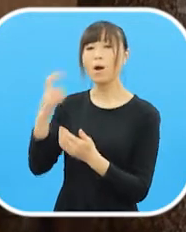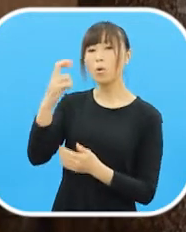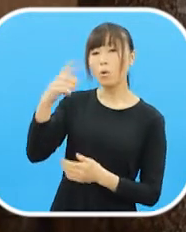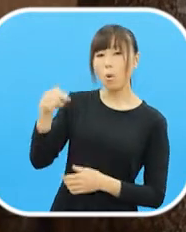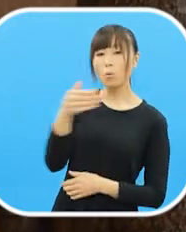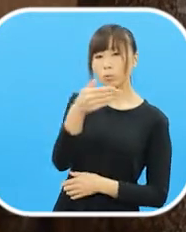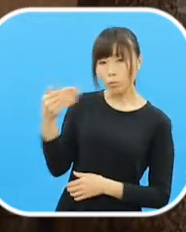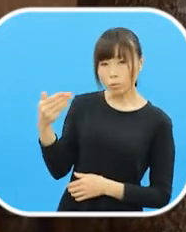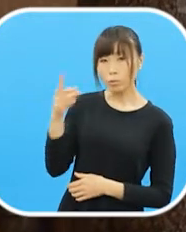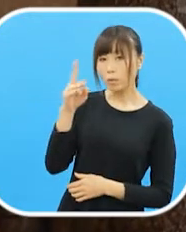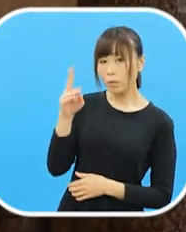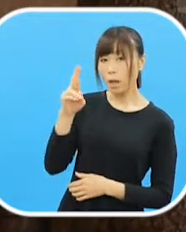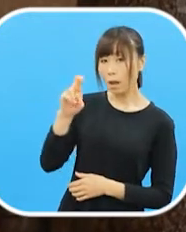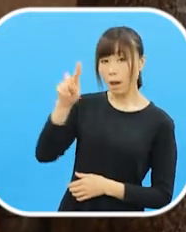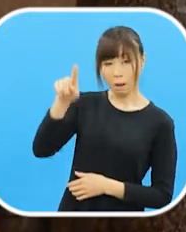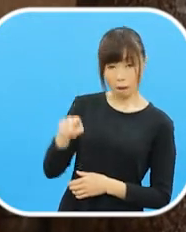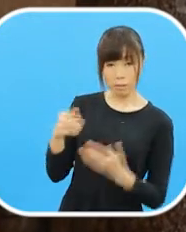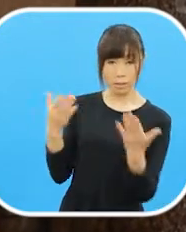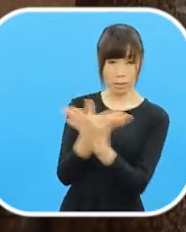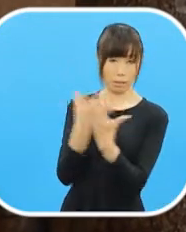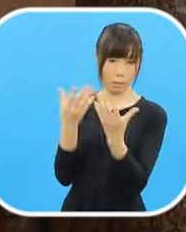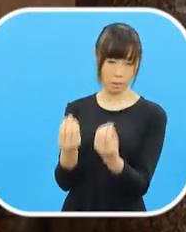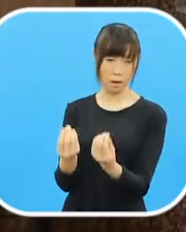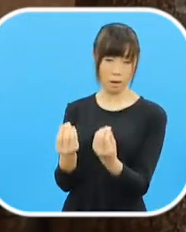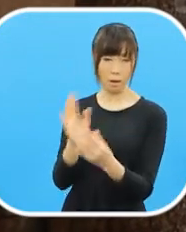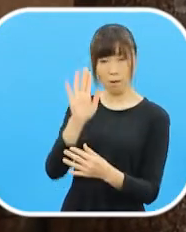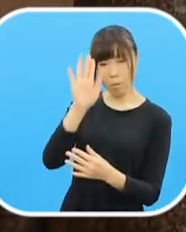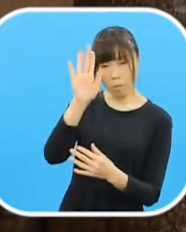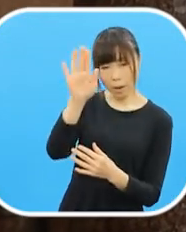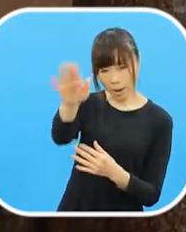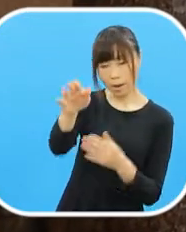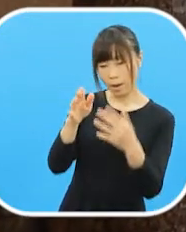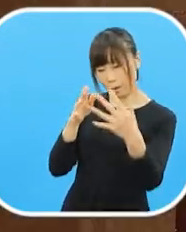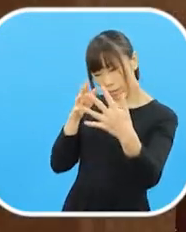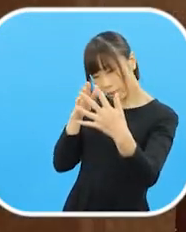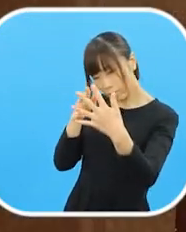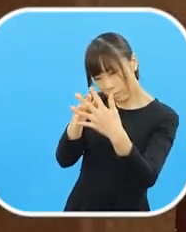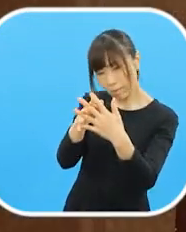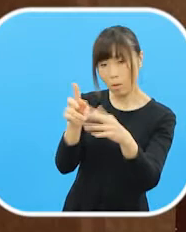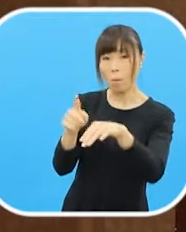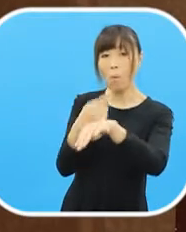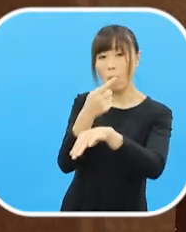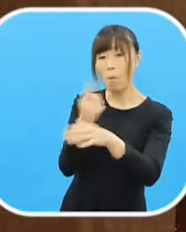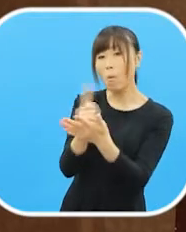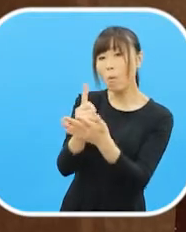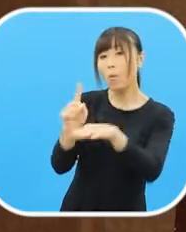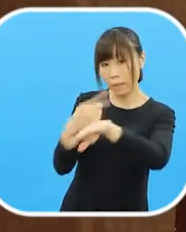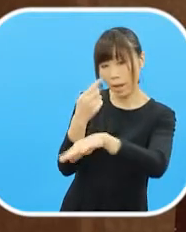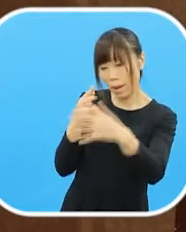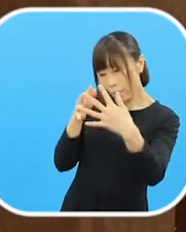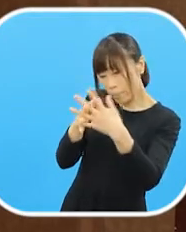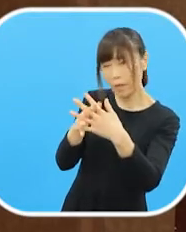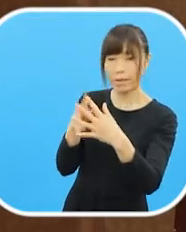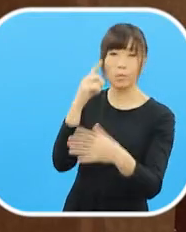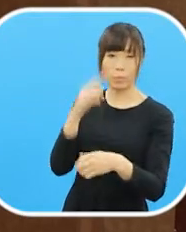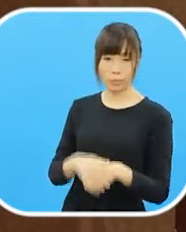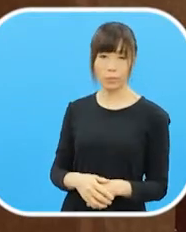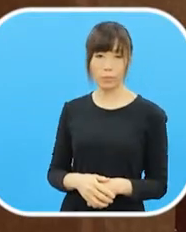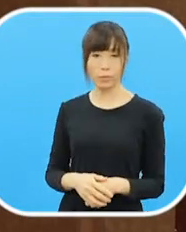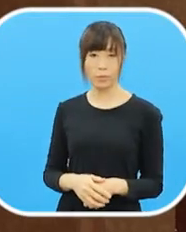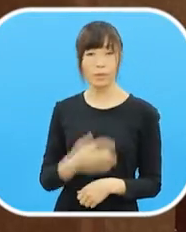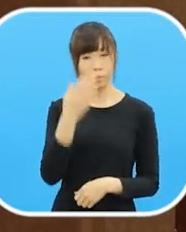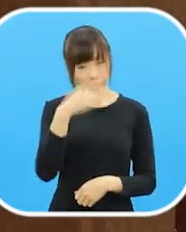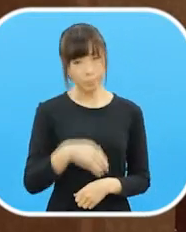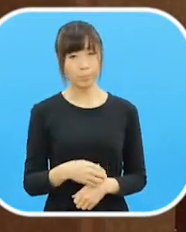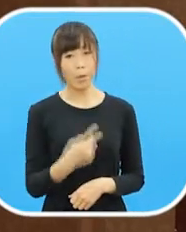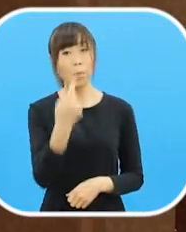から先の方向性が少し見えてきたかなという気がしています。 私はね、昨年はとにかく